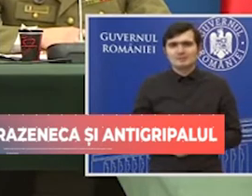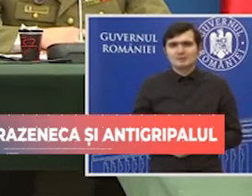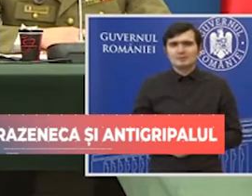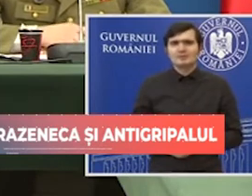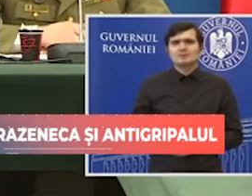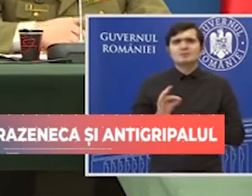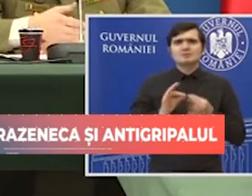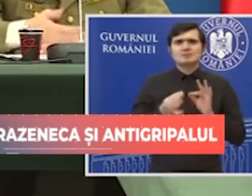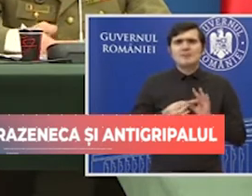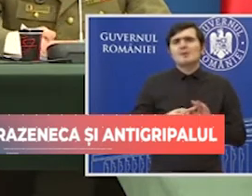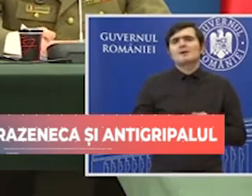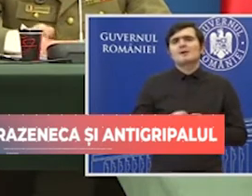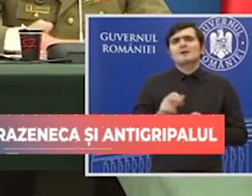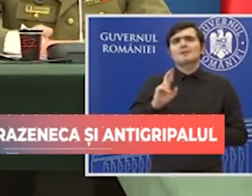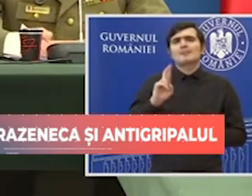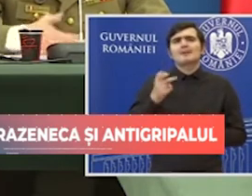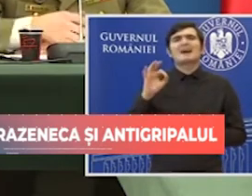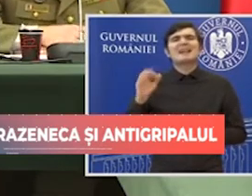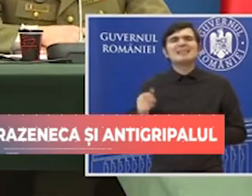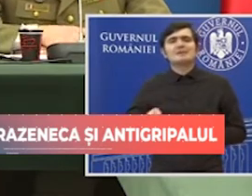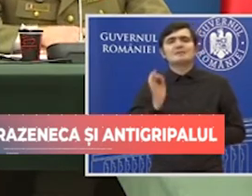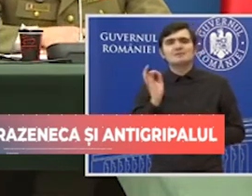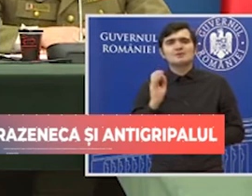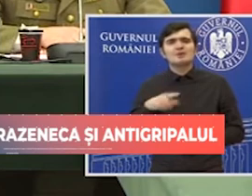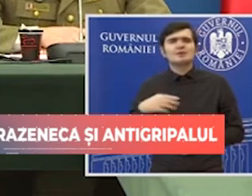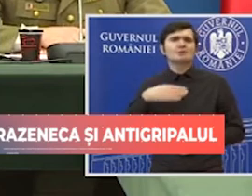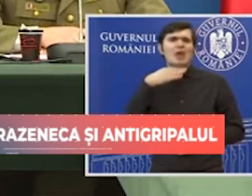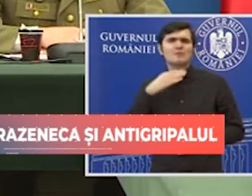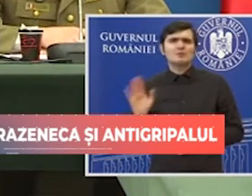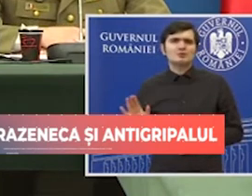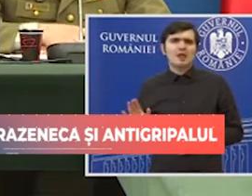de eficacitate este suficientă pentru a